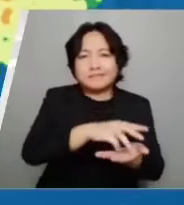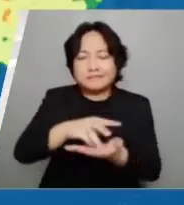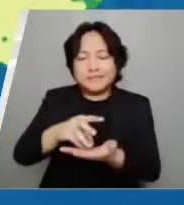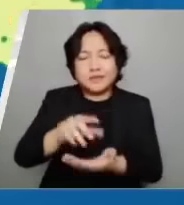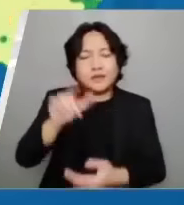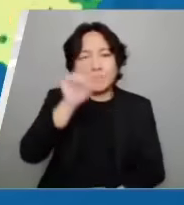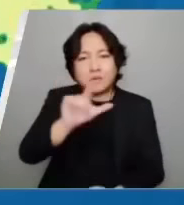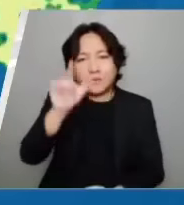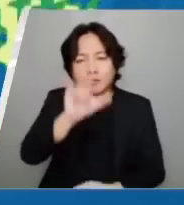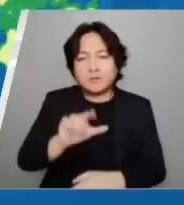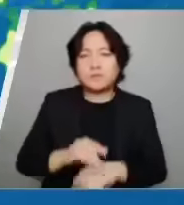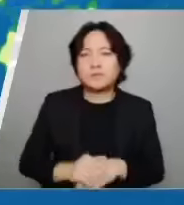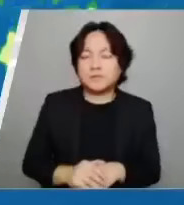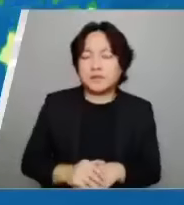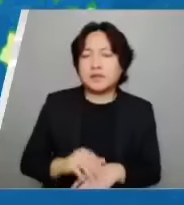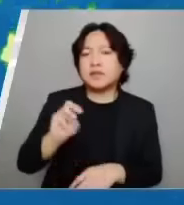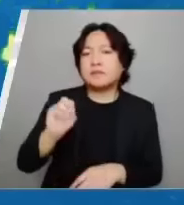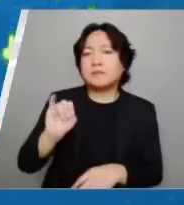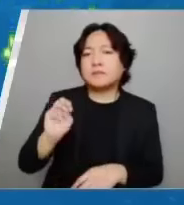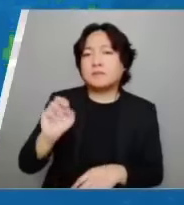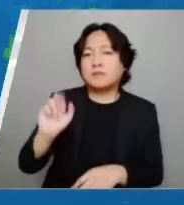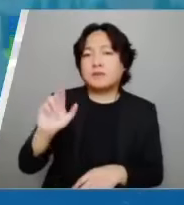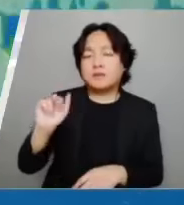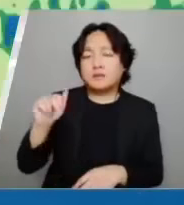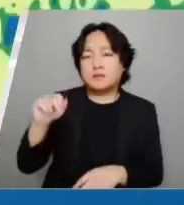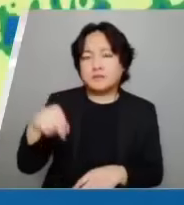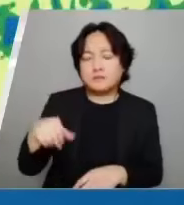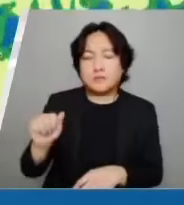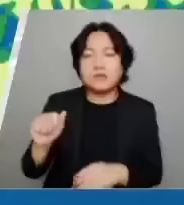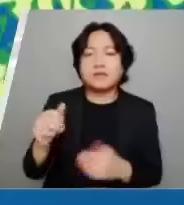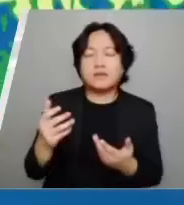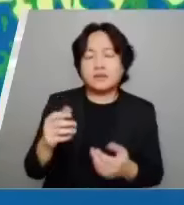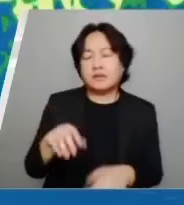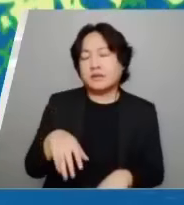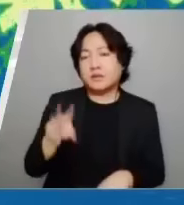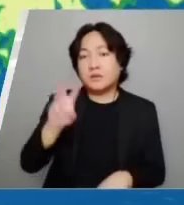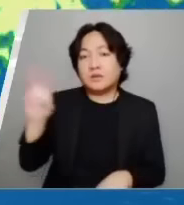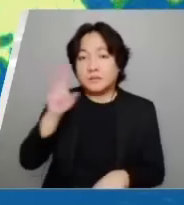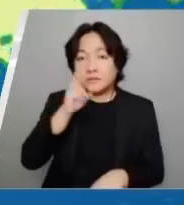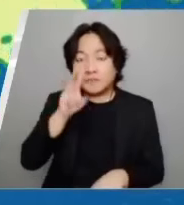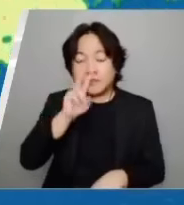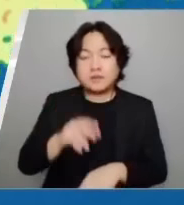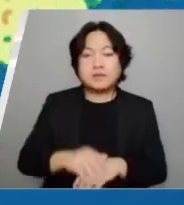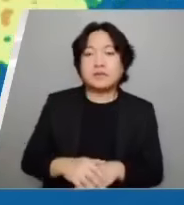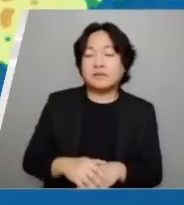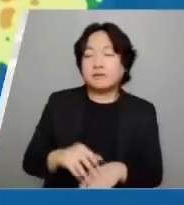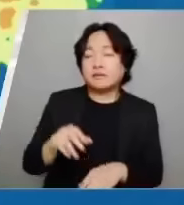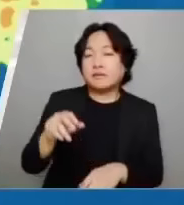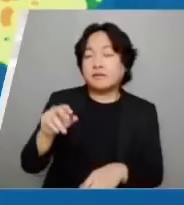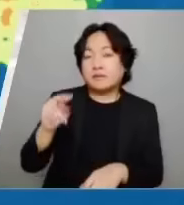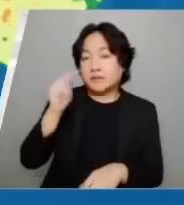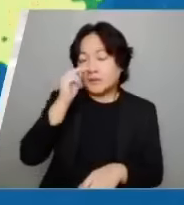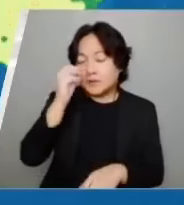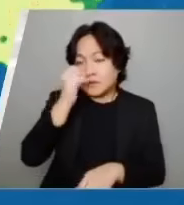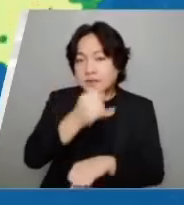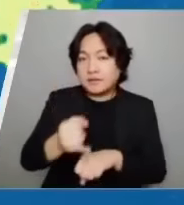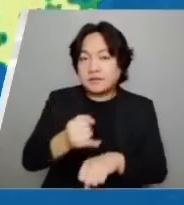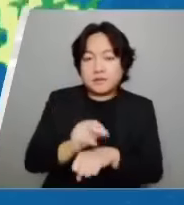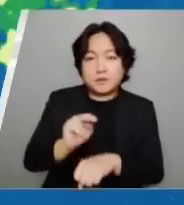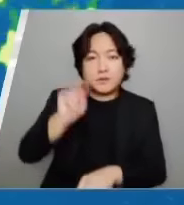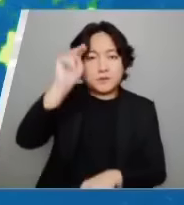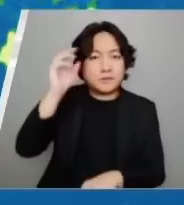ilang bahagi ng Mimaropa, Western Visayas, Negros Island Region, Zamboanga Peninsula, Northern Mindanao at